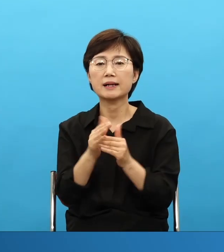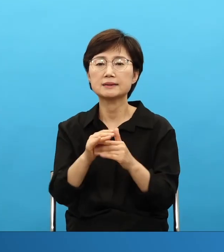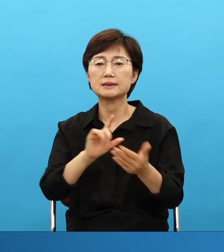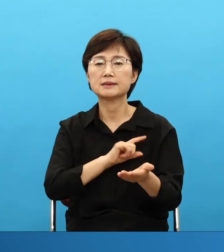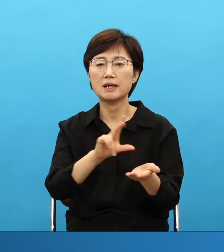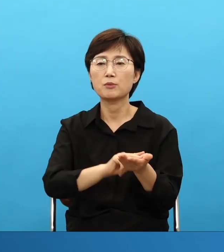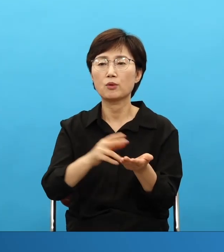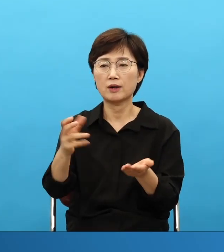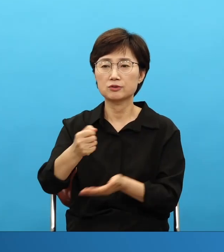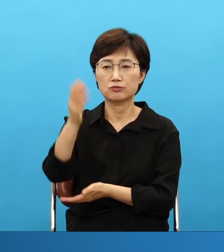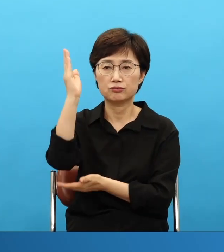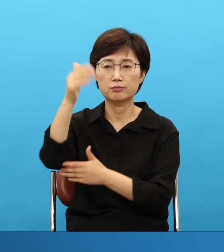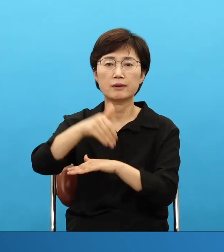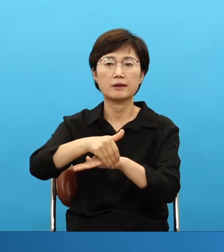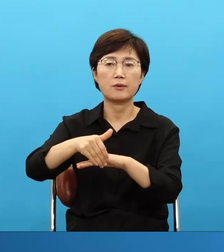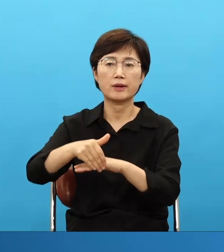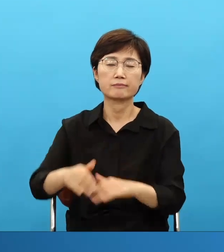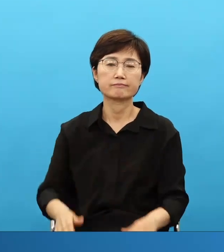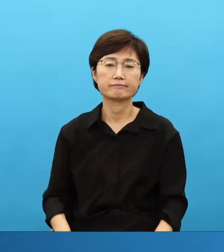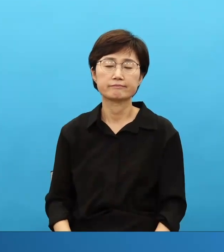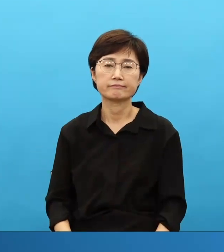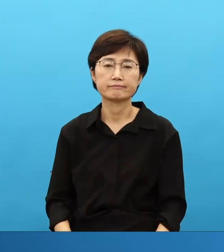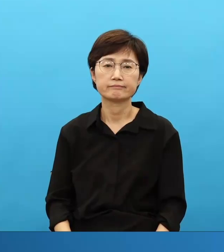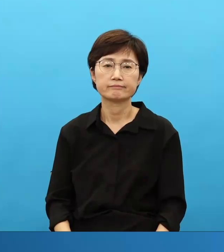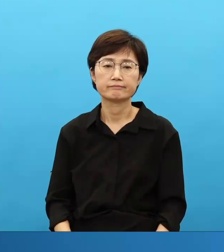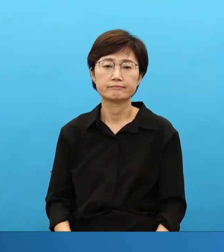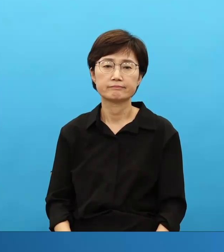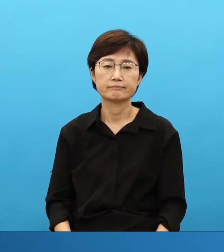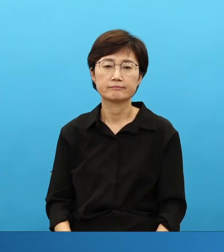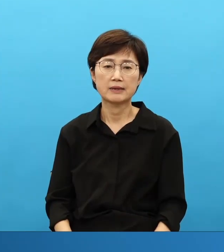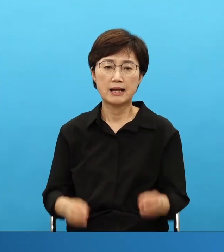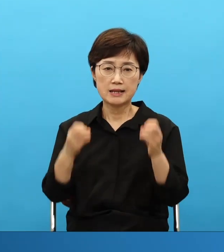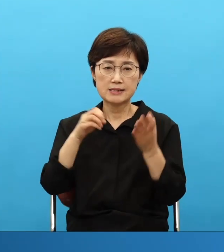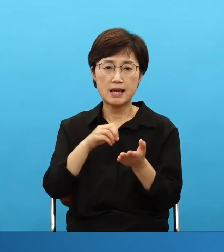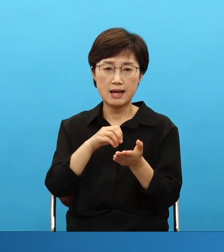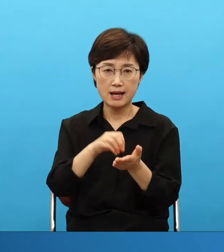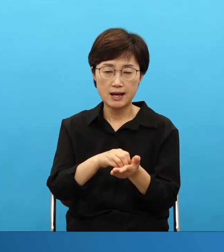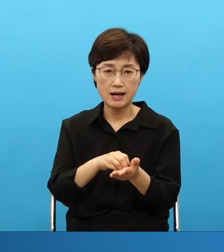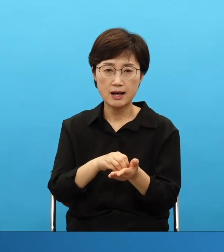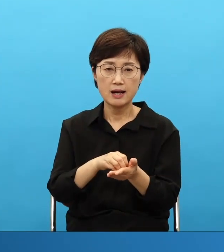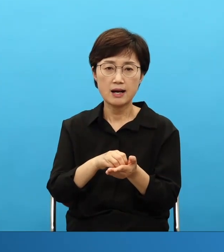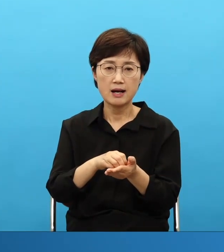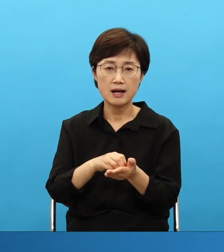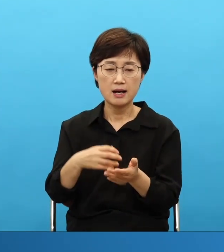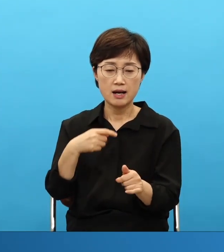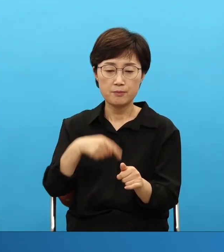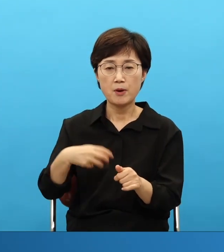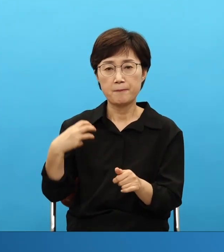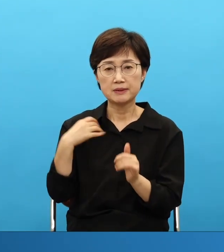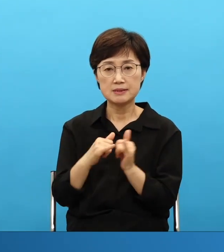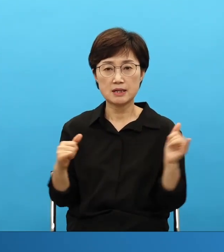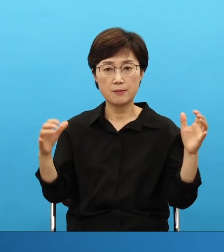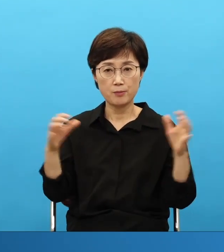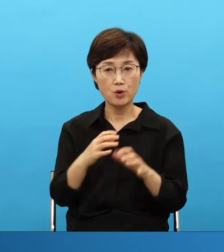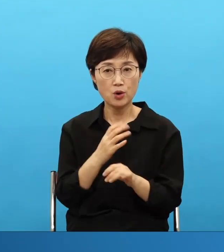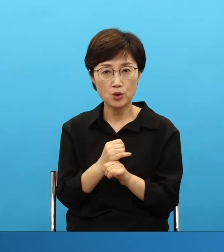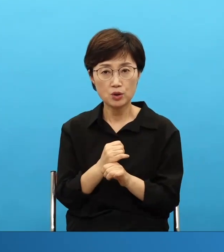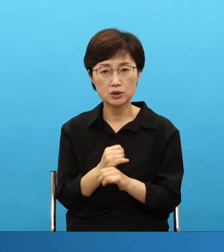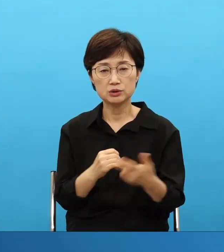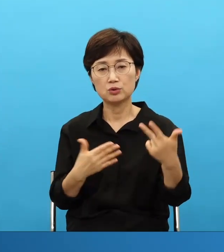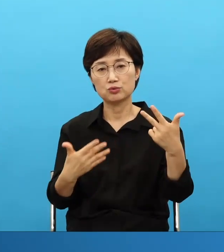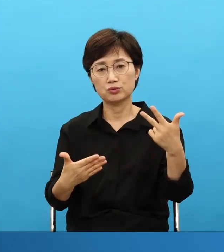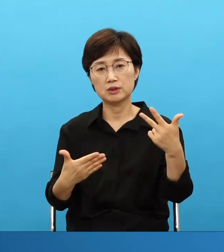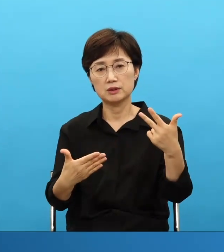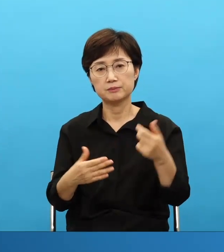제목으로 강의가 열립니다 237 세가족 현장사역자 훈련은 오는 7월 9일 열립니다